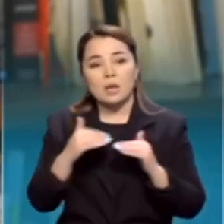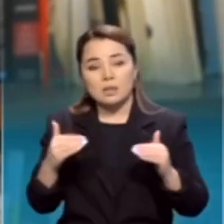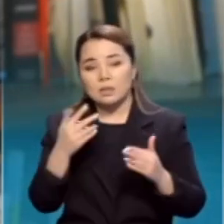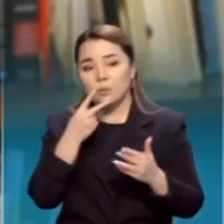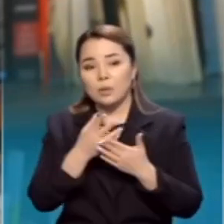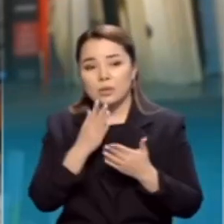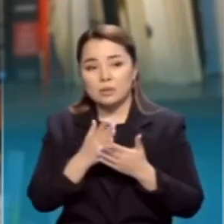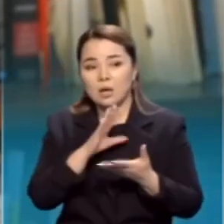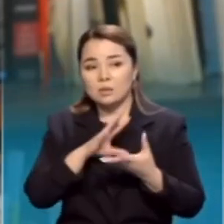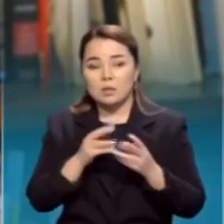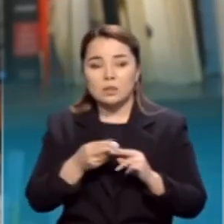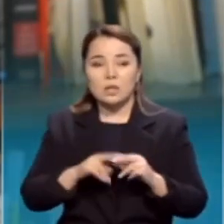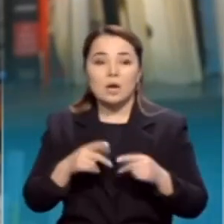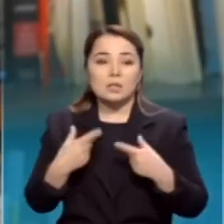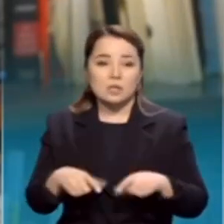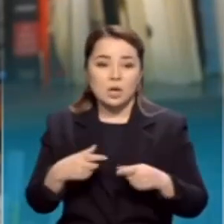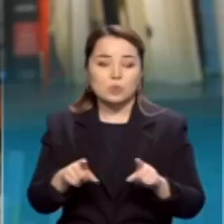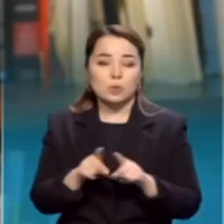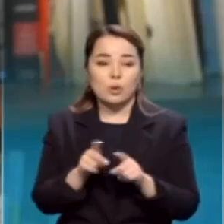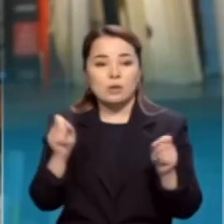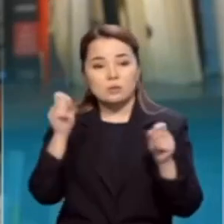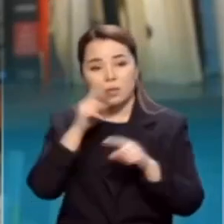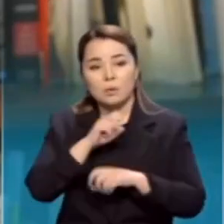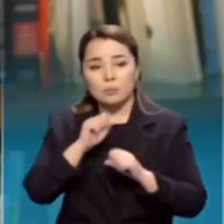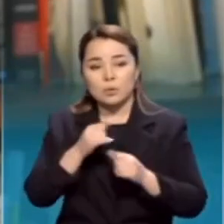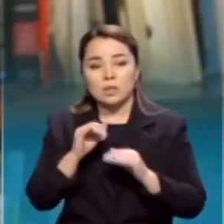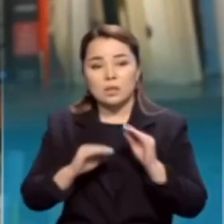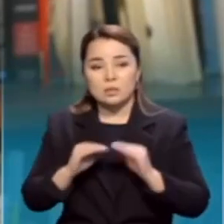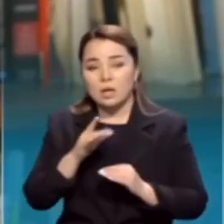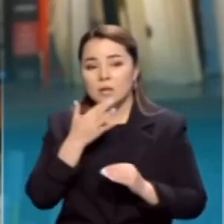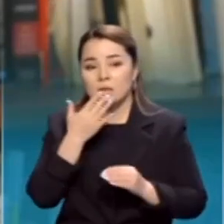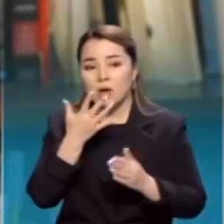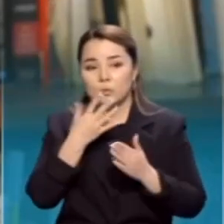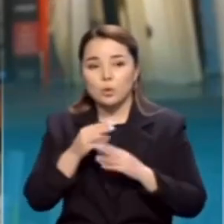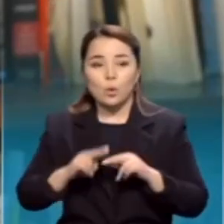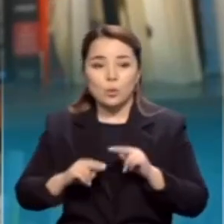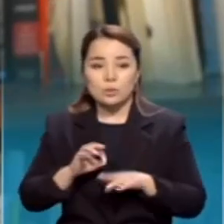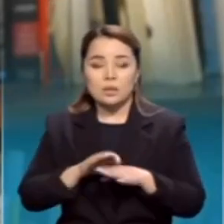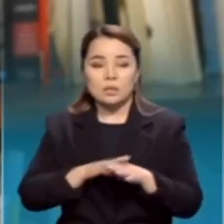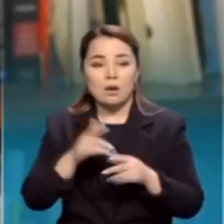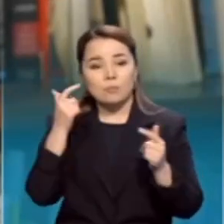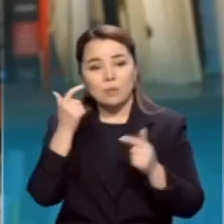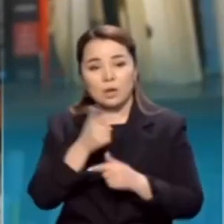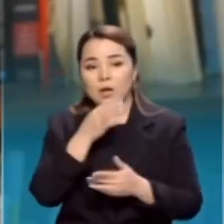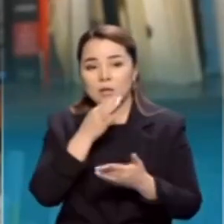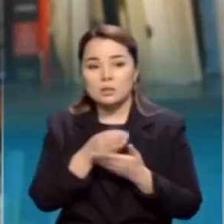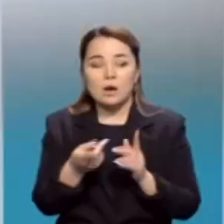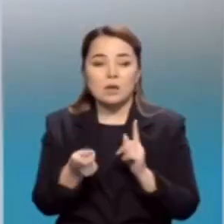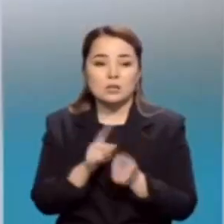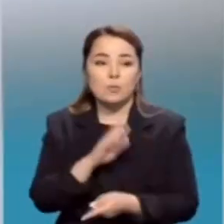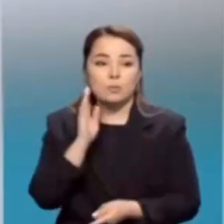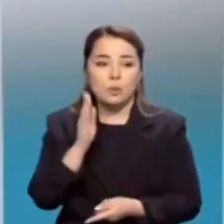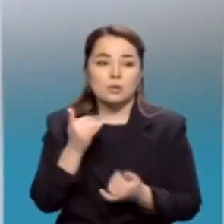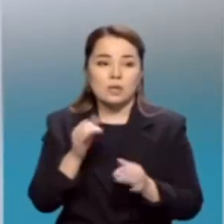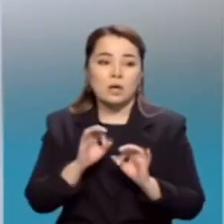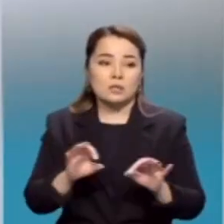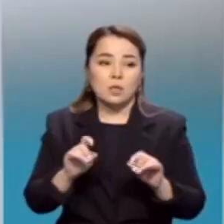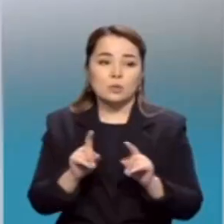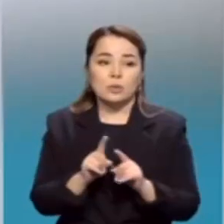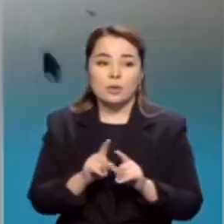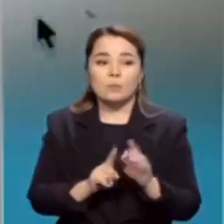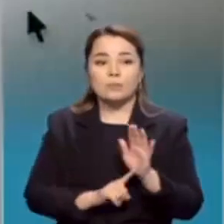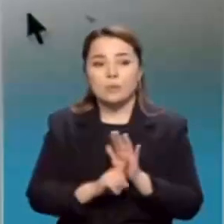және жазбаша емтихандар арқылы анықтауға болады. Келешекте мұндай жасанды интеллект құралдары білім саласының ажырамас бөлігіне айналады. Айтса айтқандай,